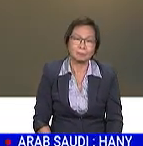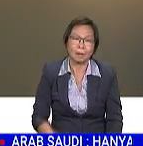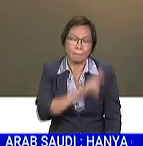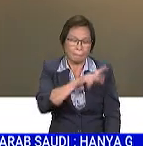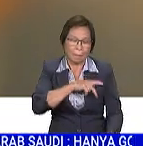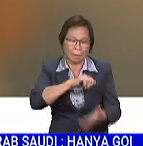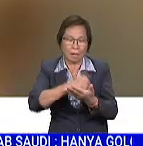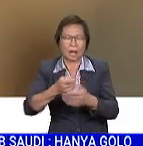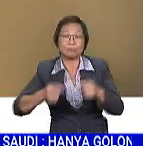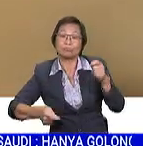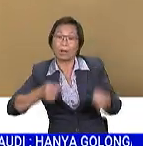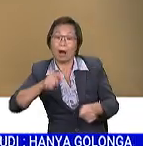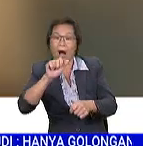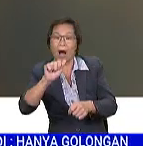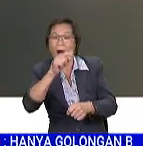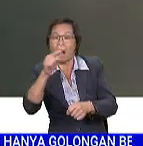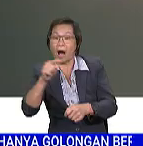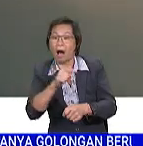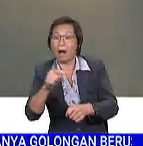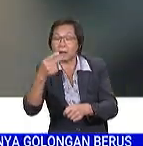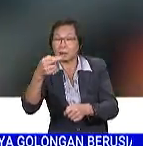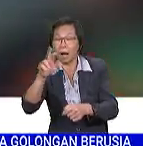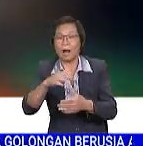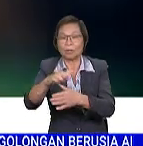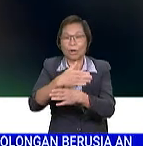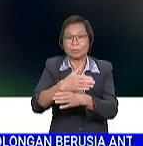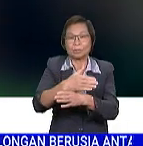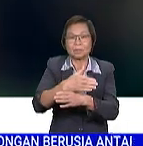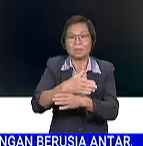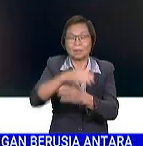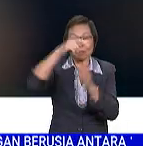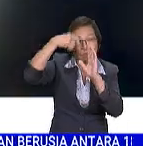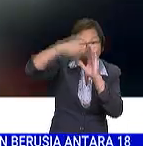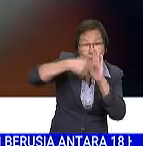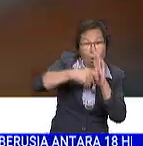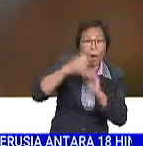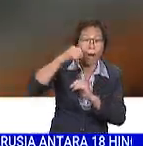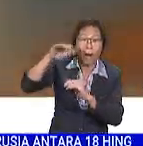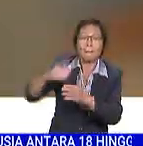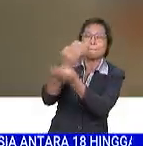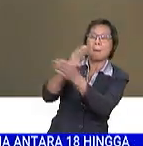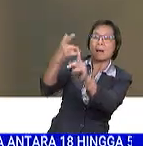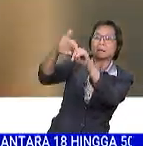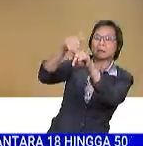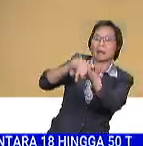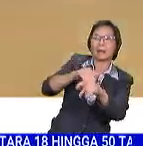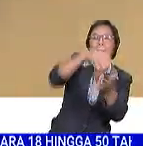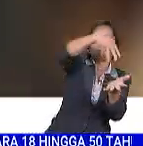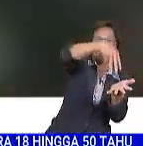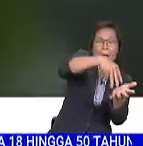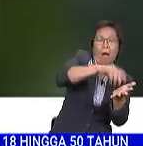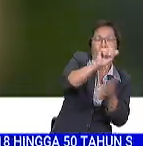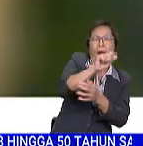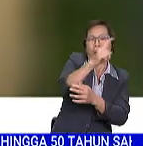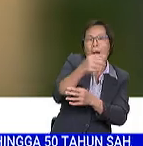Pemilik akaun TikTok bernama Azhar berkongsi rakaman dia menjemput adiknya Syahrizal yang baru sahaja bebas dari tirai besi.